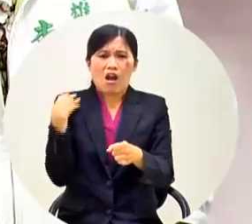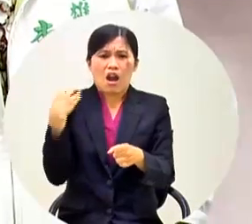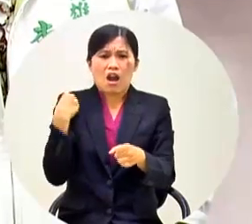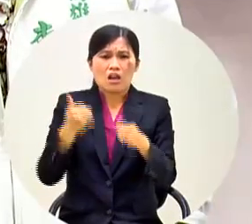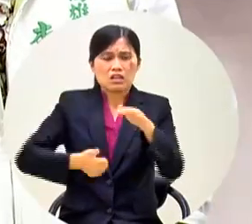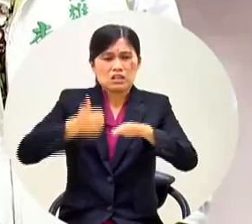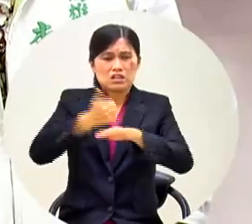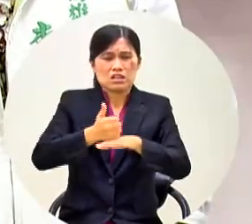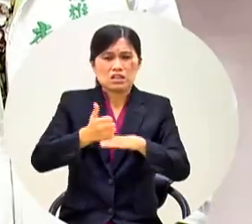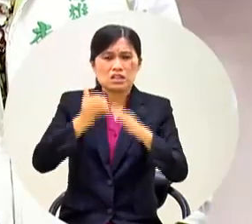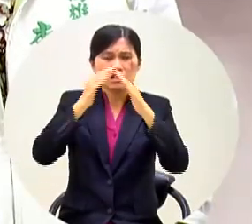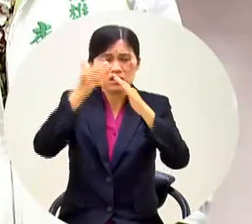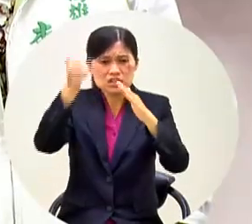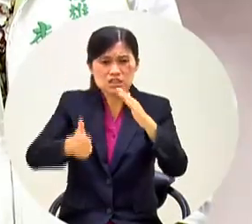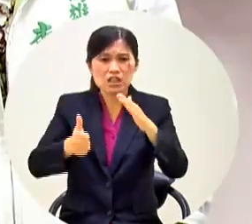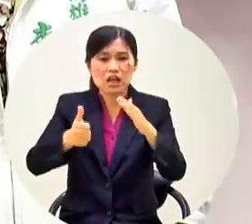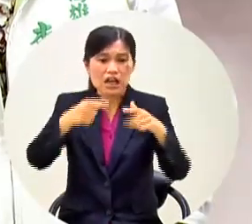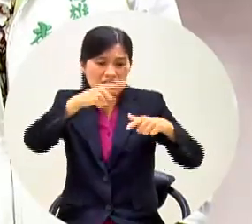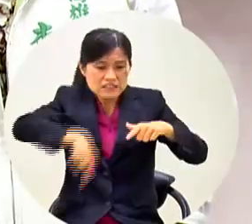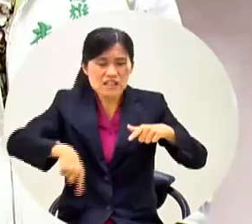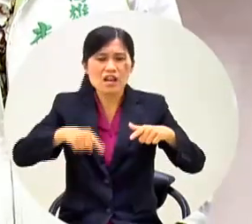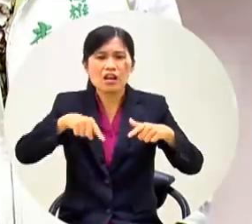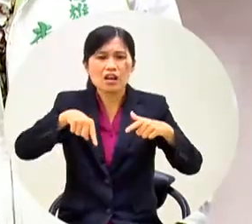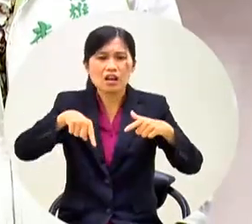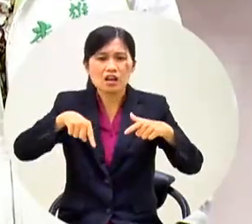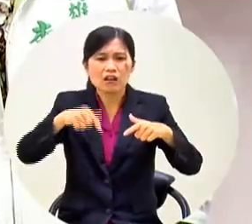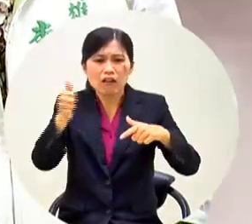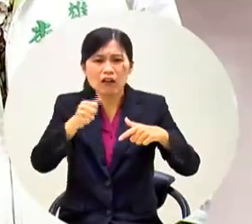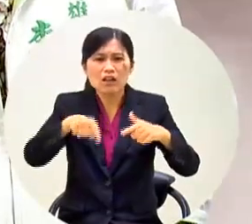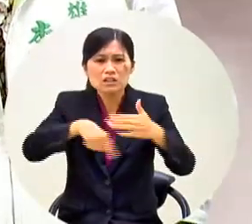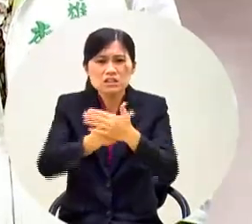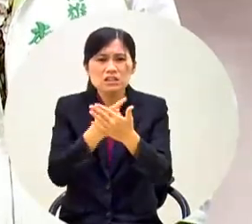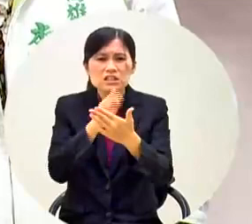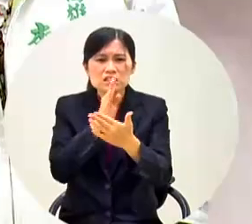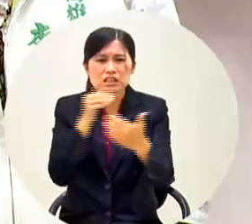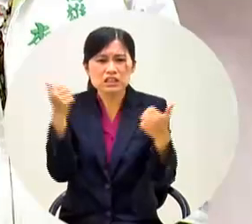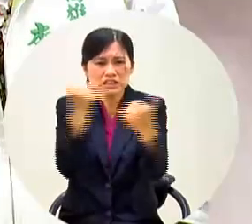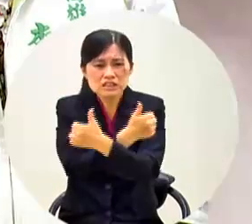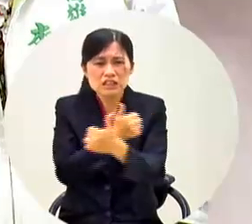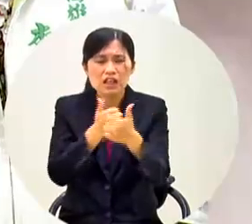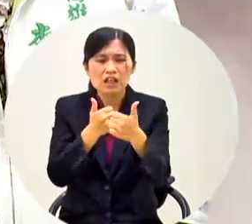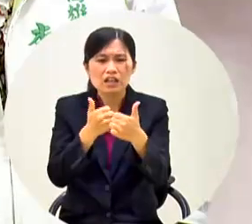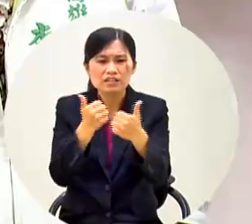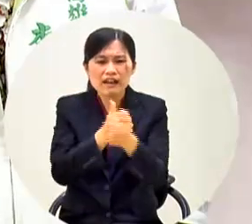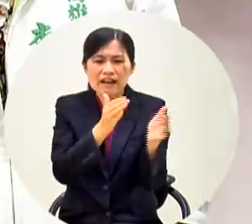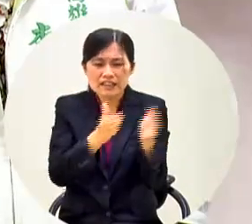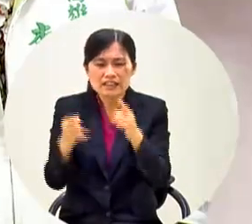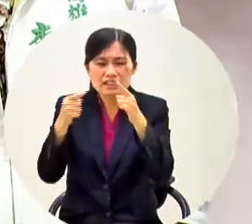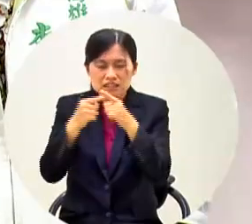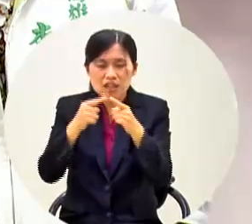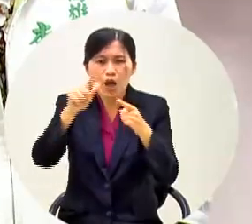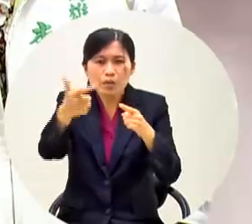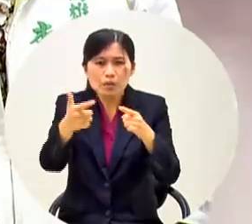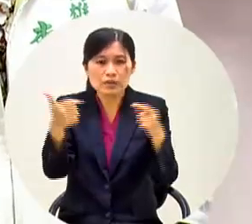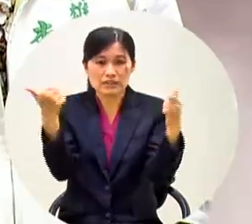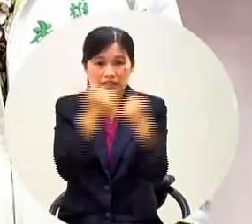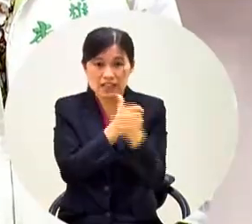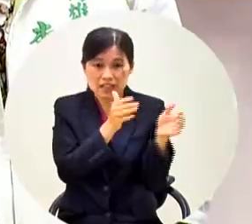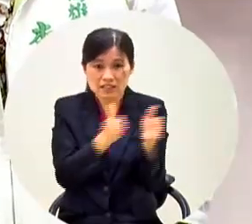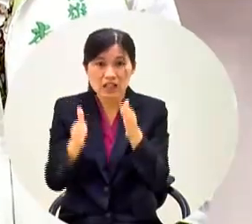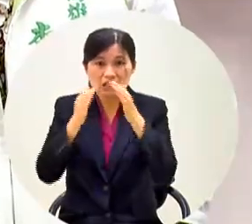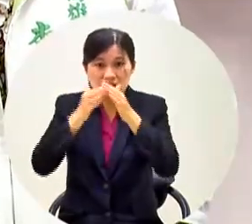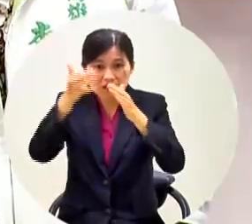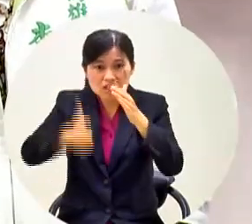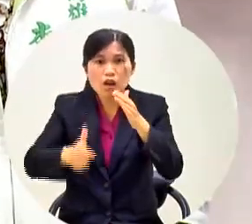务代理人，他并不是代理市长。所以我希望今天能负起政治责任、预算责任的是韩国瑜